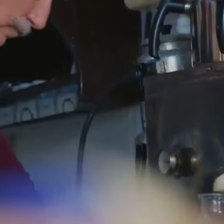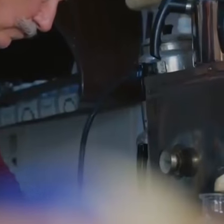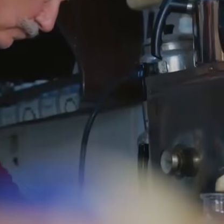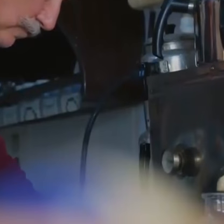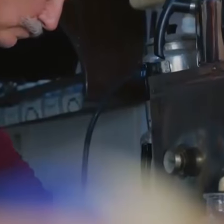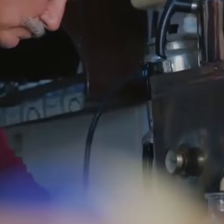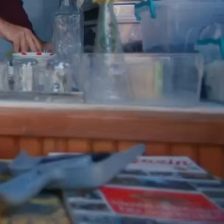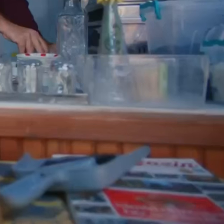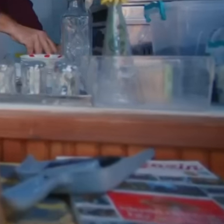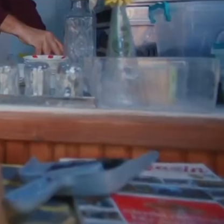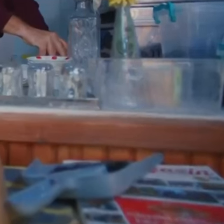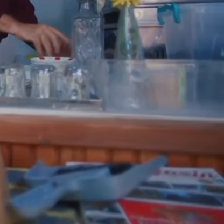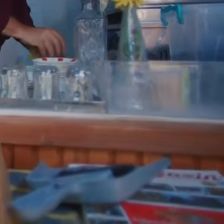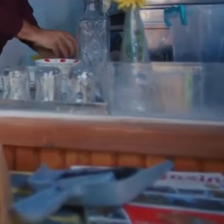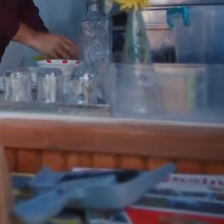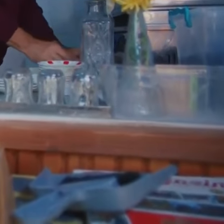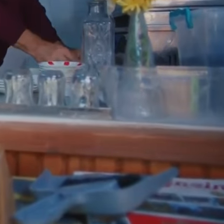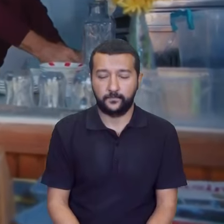Tezgaha dolanıp arkasına geçti.